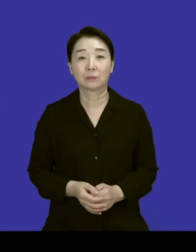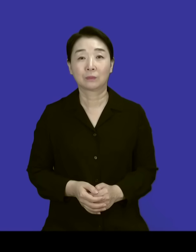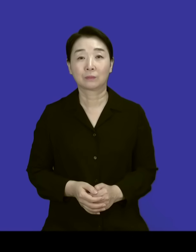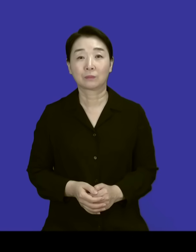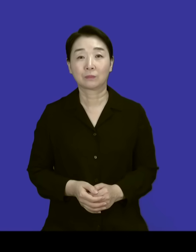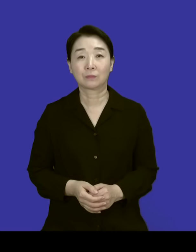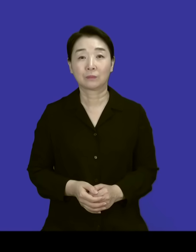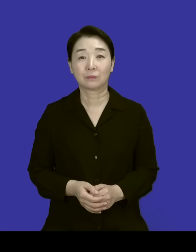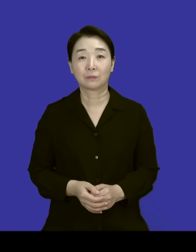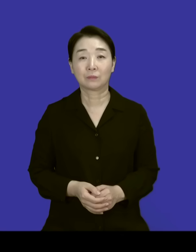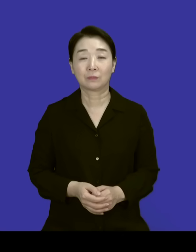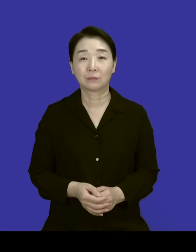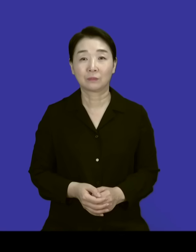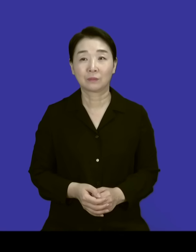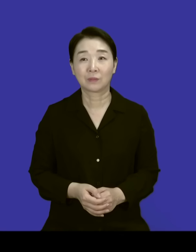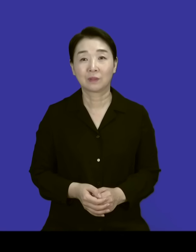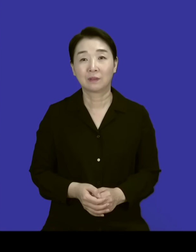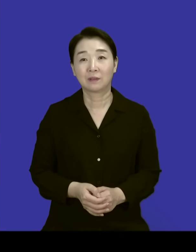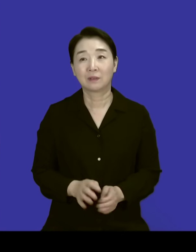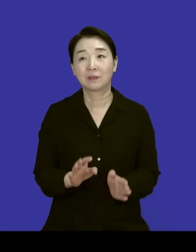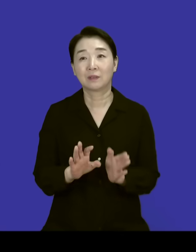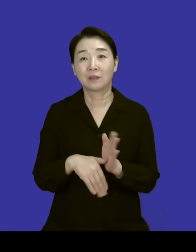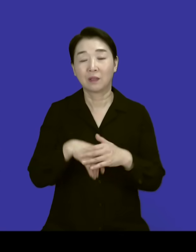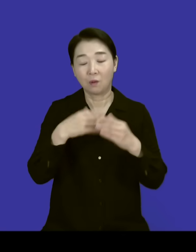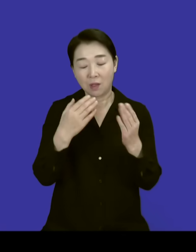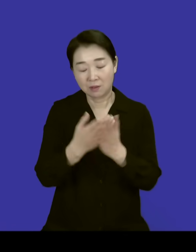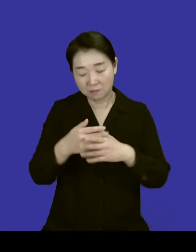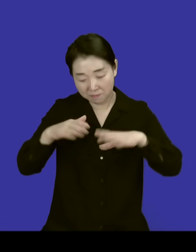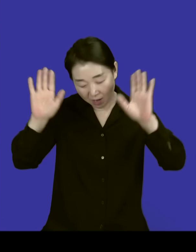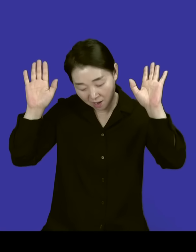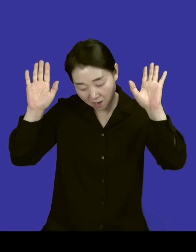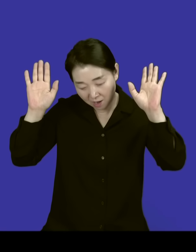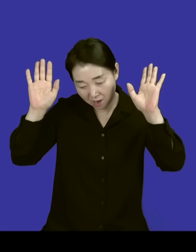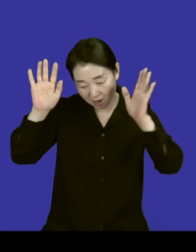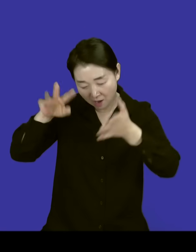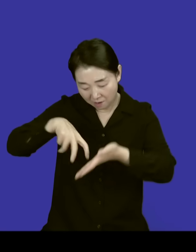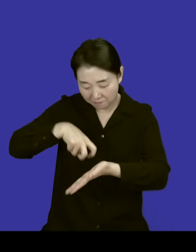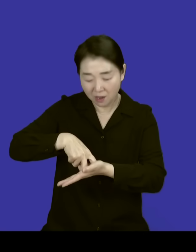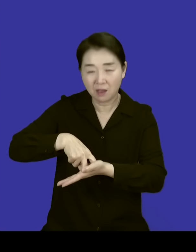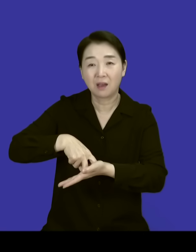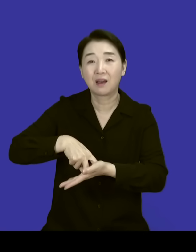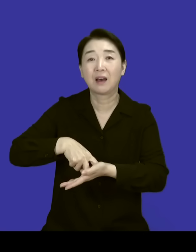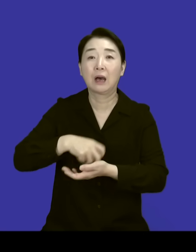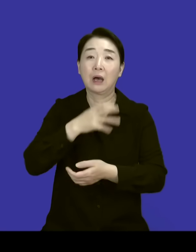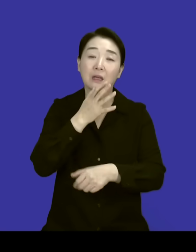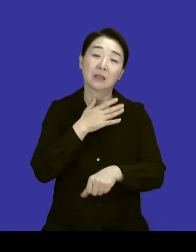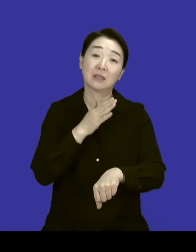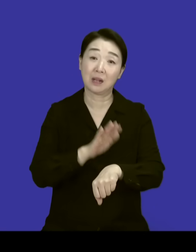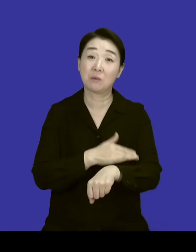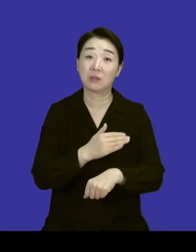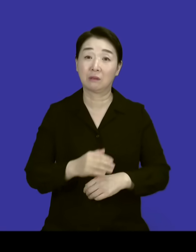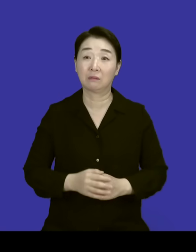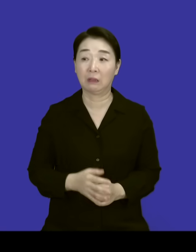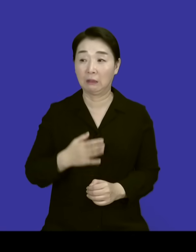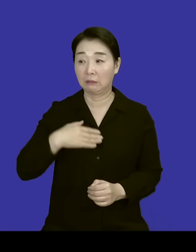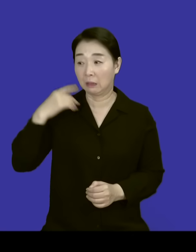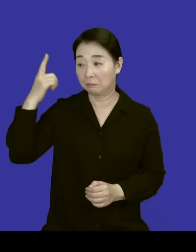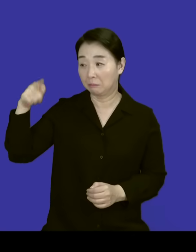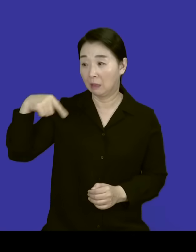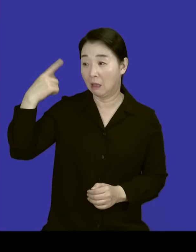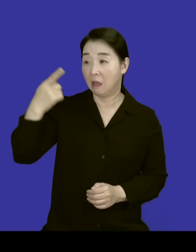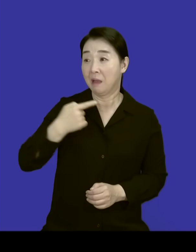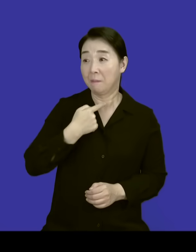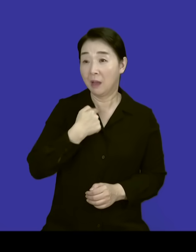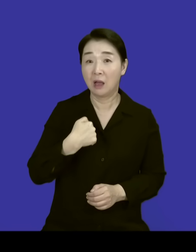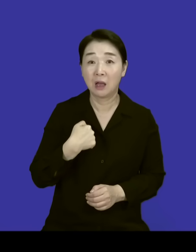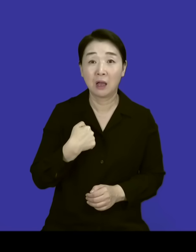그때 완전 엎드렸어요 진짜. 잘못했구나 이거. 내가 잠시 미쳤었구나 이거. 또